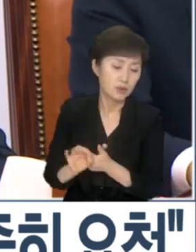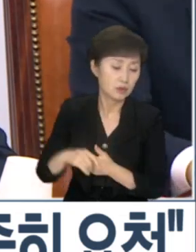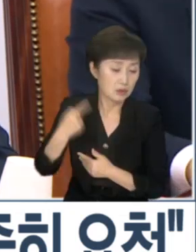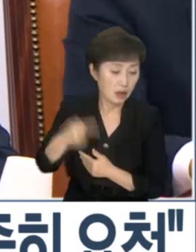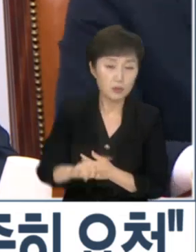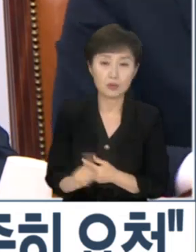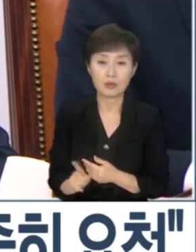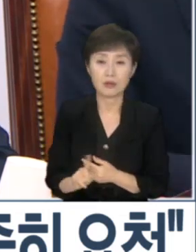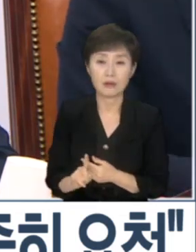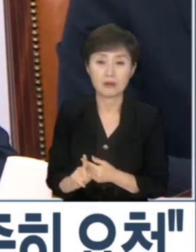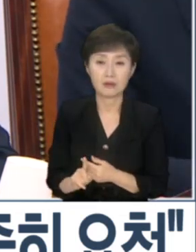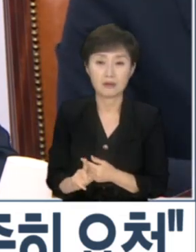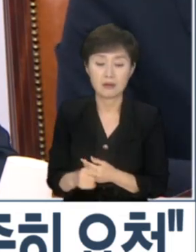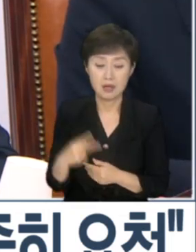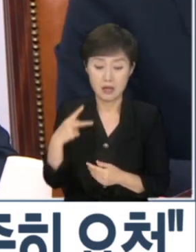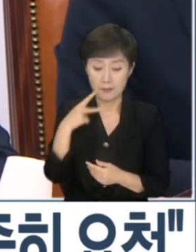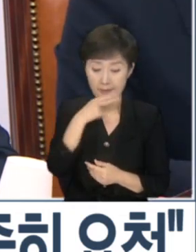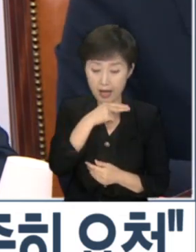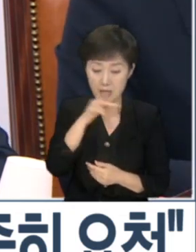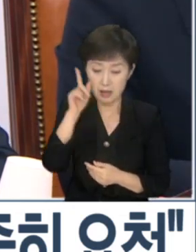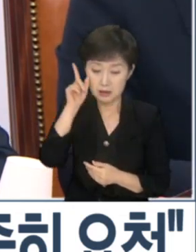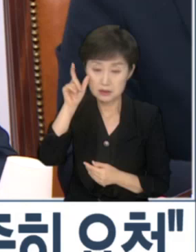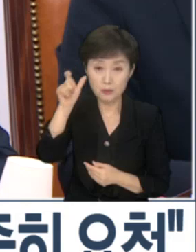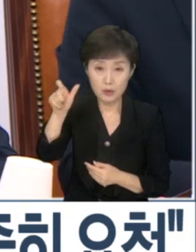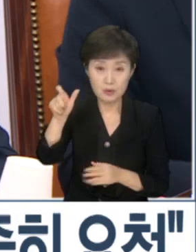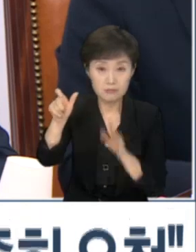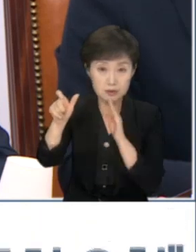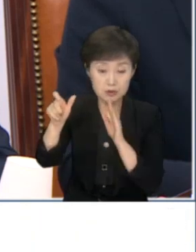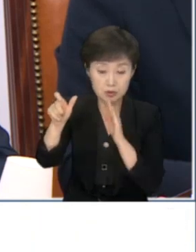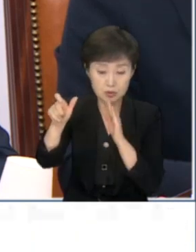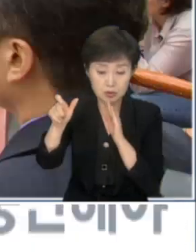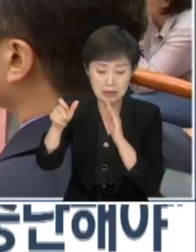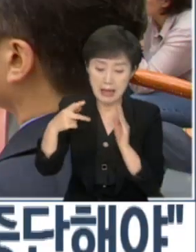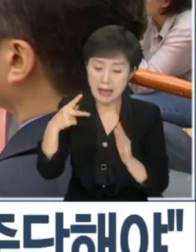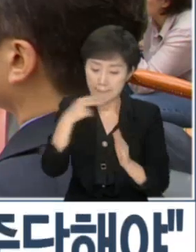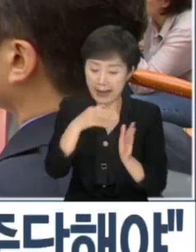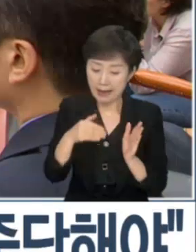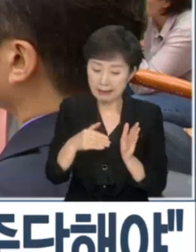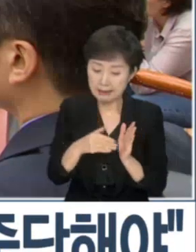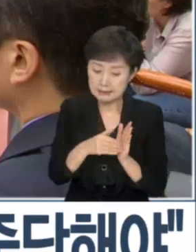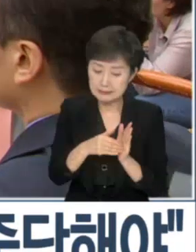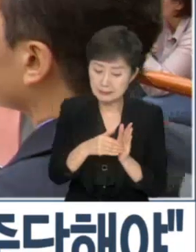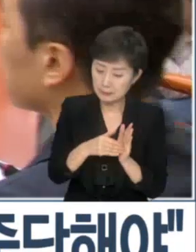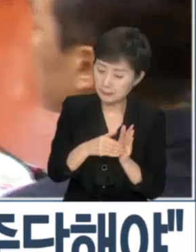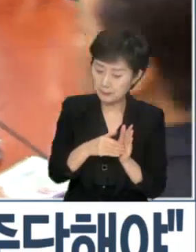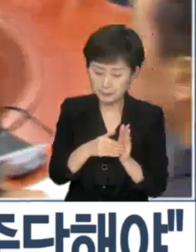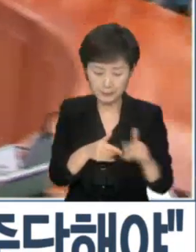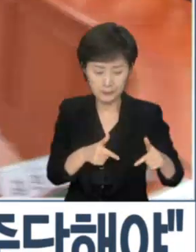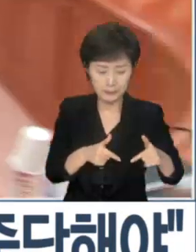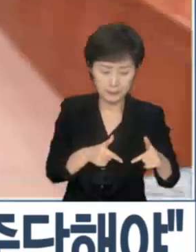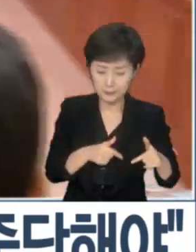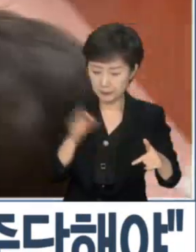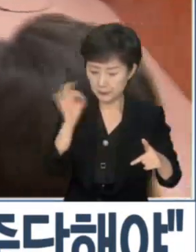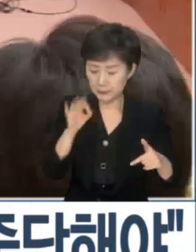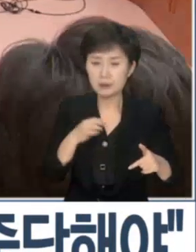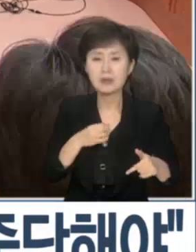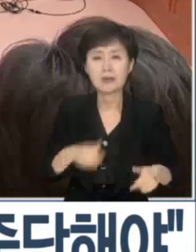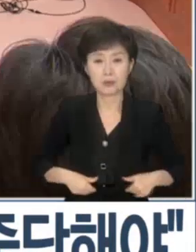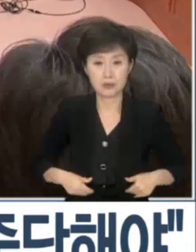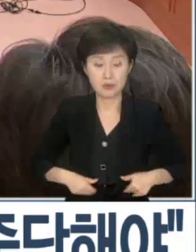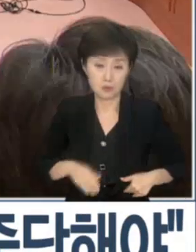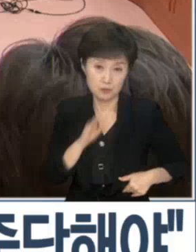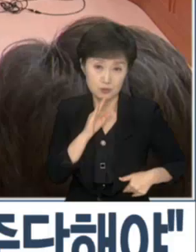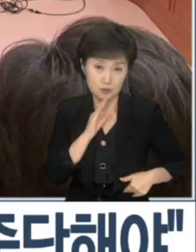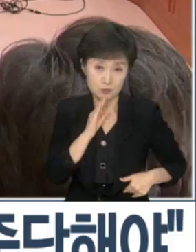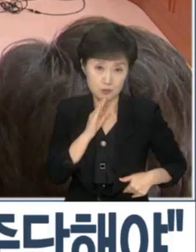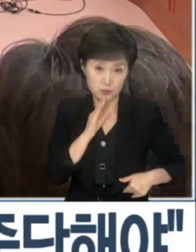단식을 지금 보름째인데 뚜렷한 명분이 있어야 되지 않겠습니까 중단의 명분이 있어야 되는데 또렷한 중단의 명분을 찾기가 힘들 것입니다